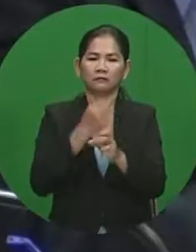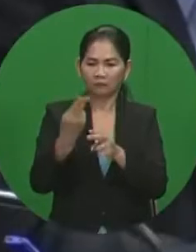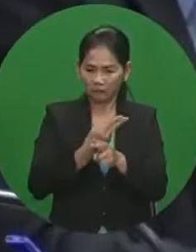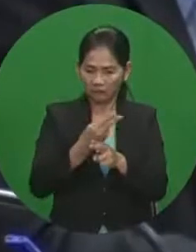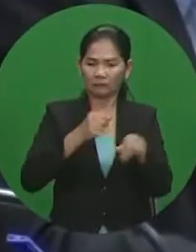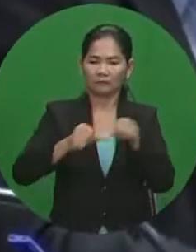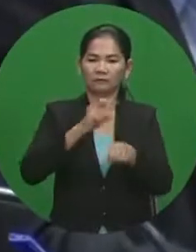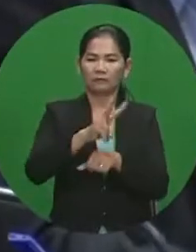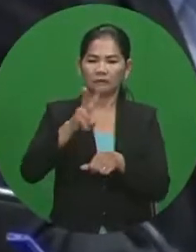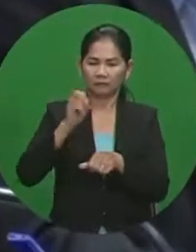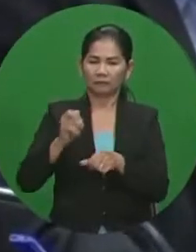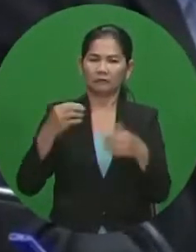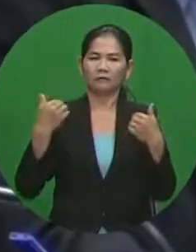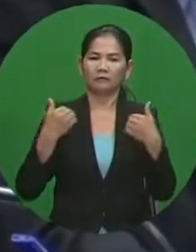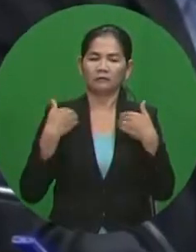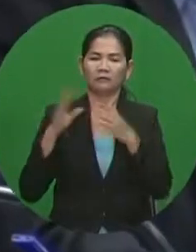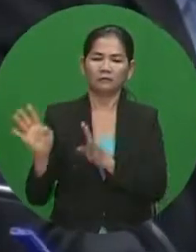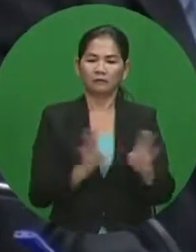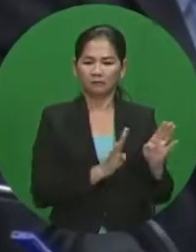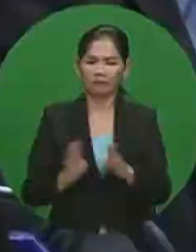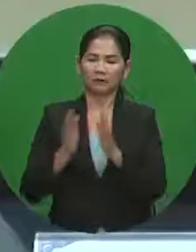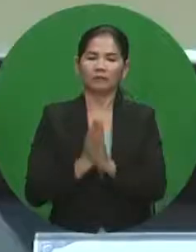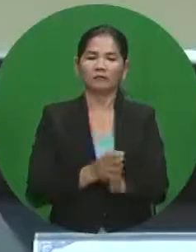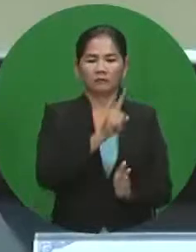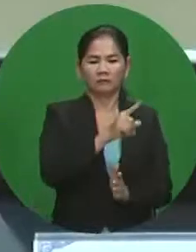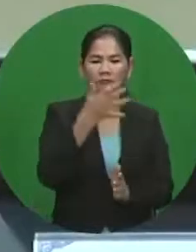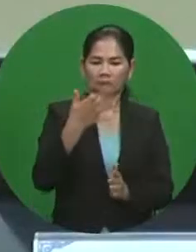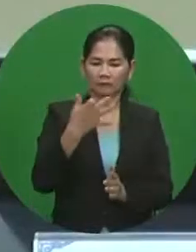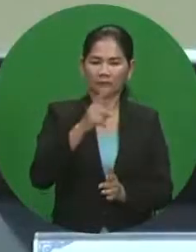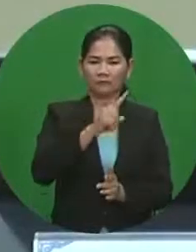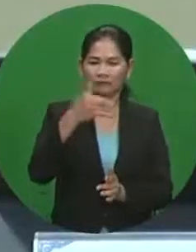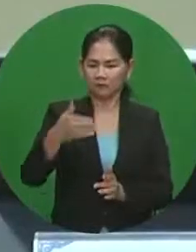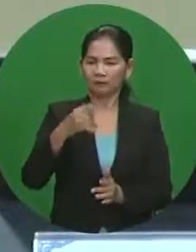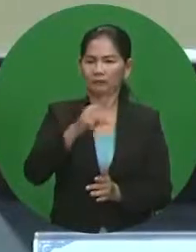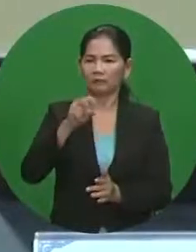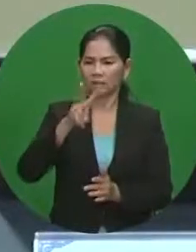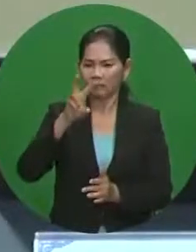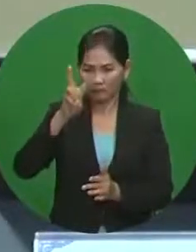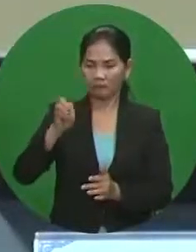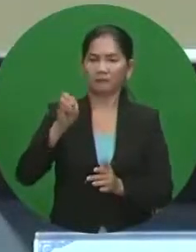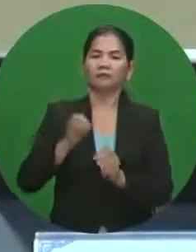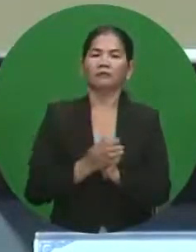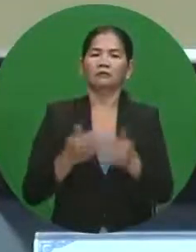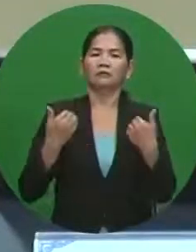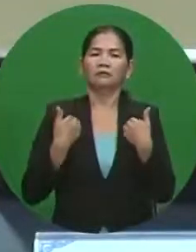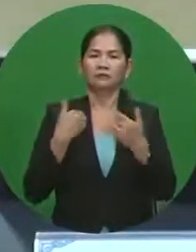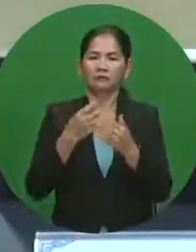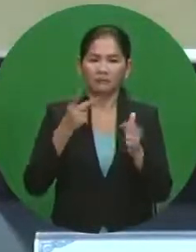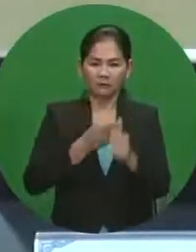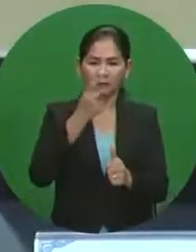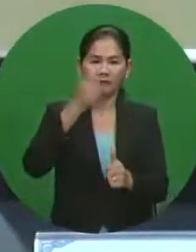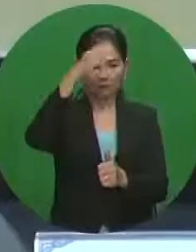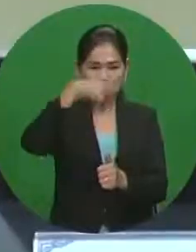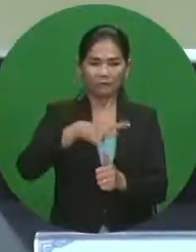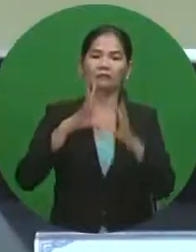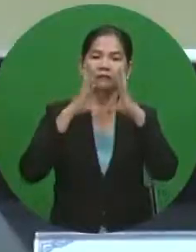ន្តឆ្នាំ2020ដែលនឹងប្រព្រឹត្តទៅនៅថ្ងៃទី18និង19ខែមីនាឆ្នាំ2020ហើយនៅមុនមួយថ្ងៃនៃ